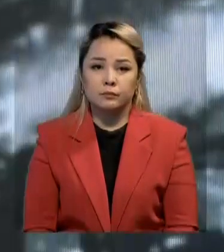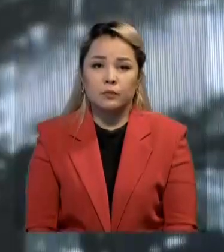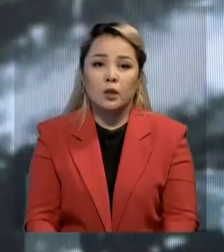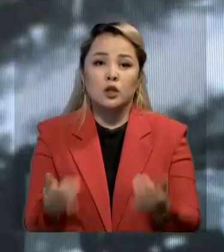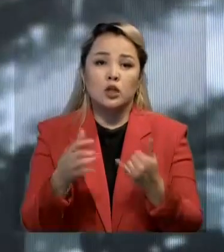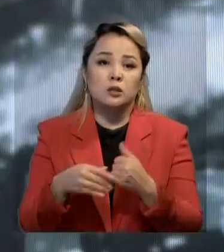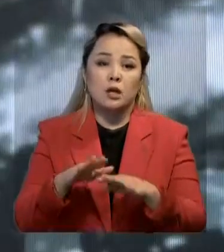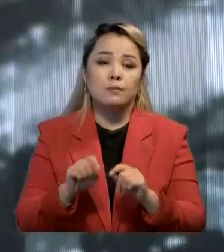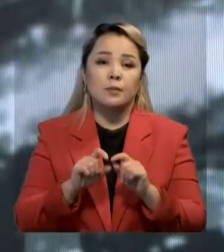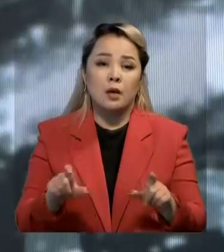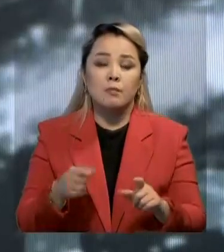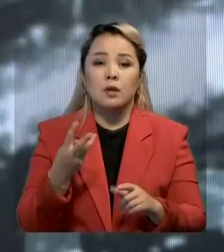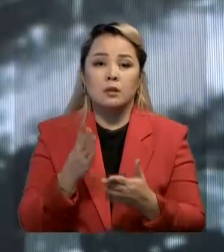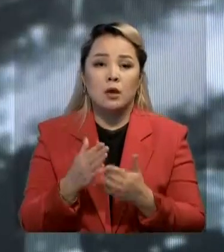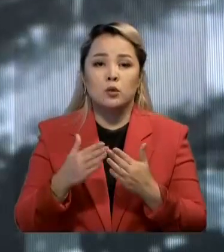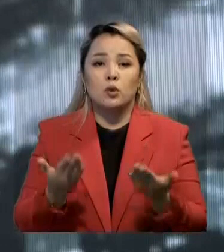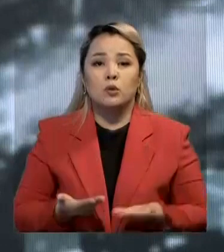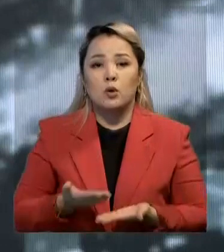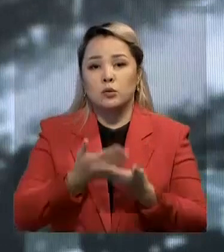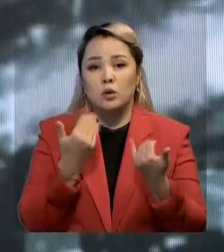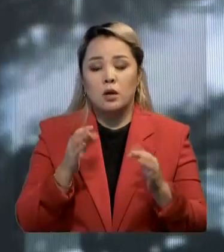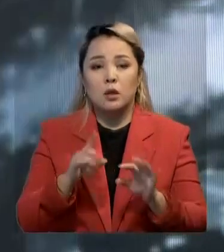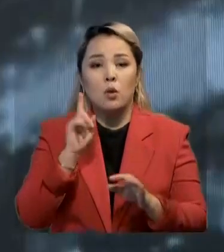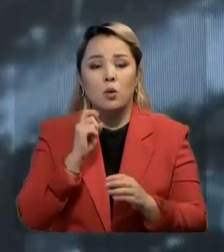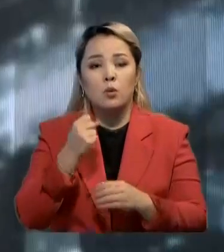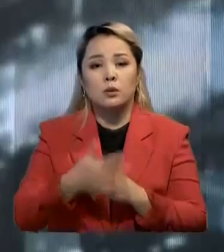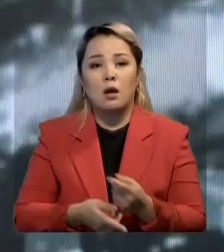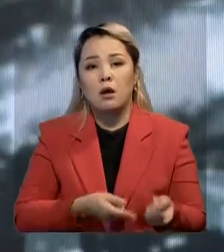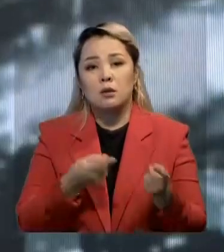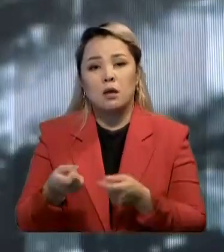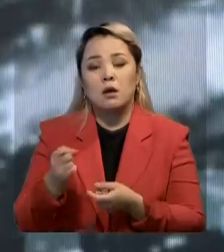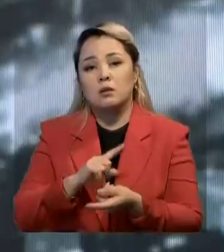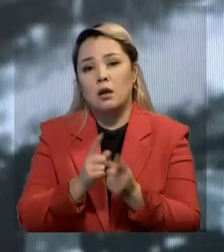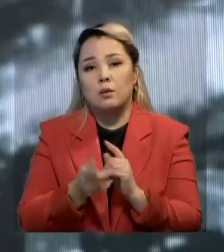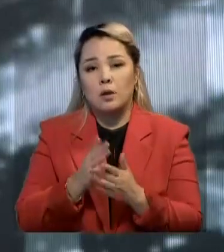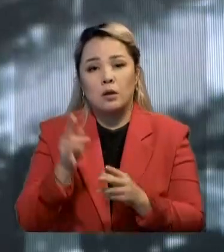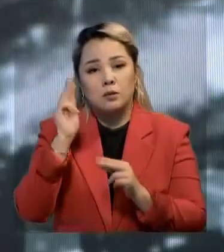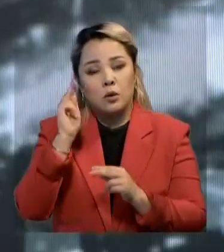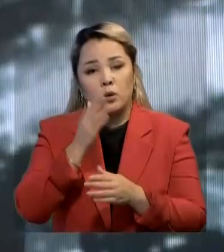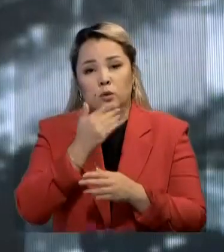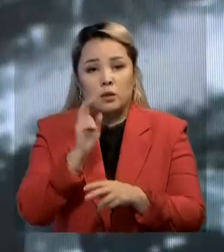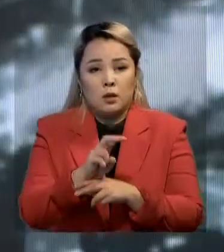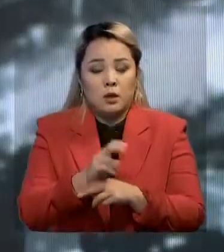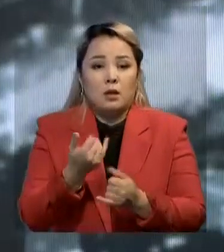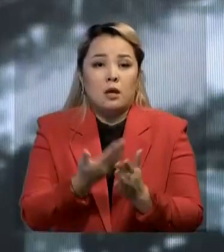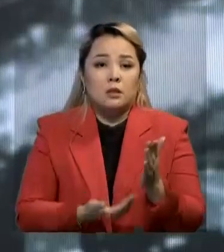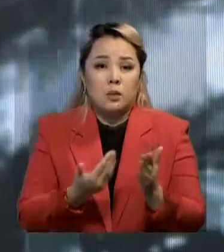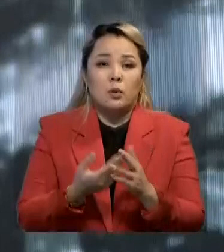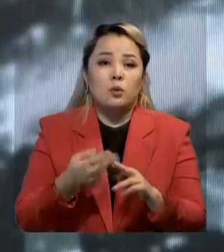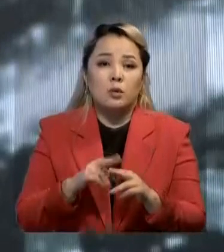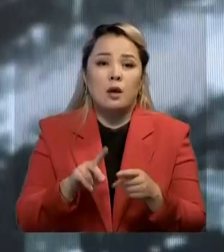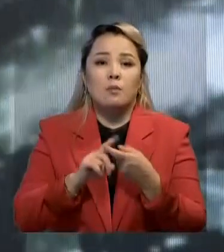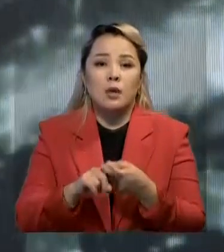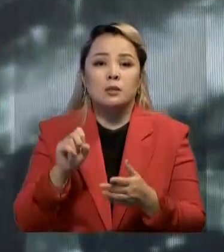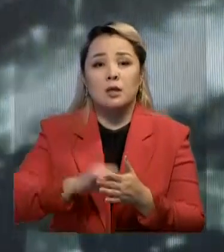Қазір жергілікті мектептердің біразы баспанасыз қалғандар үшін уақытша орталыққа айналған. Яғни мұнда сабақ өтпейді. Сондықтан сарапшылар онсыз да